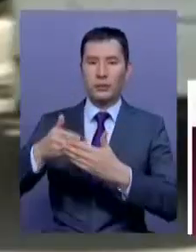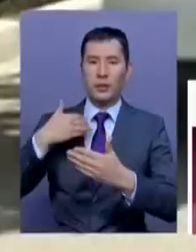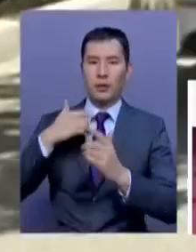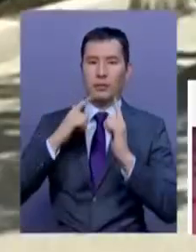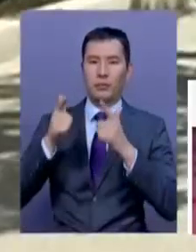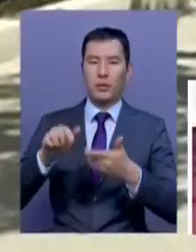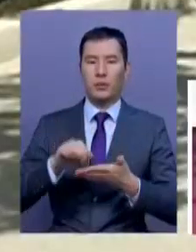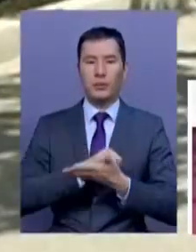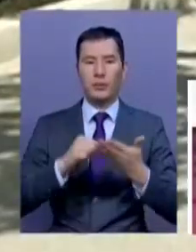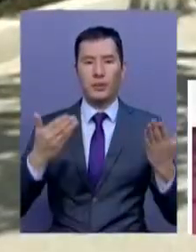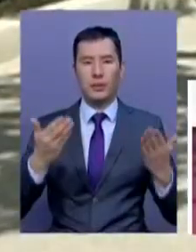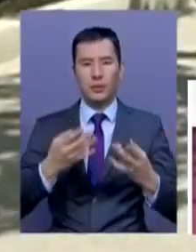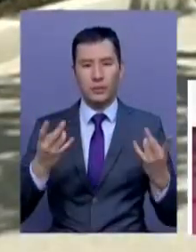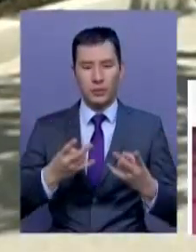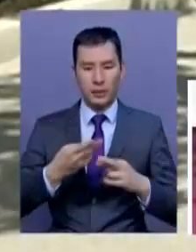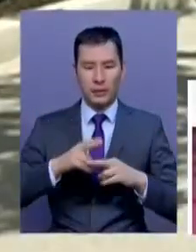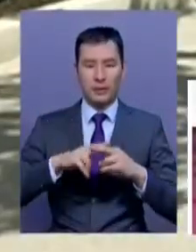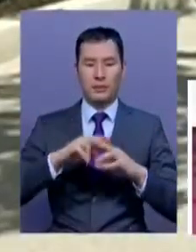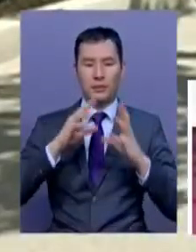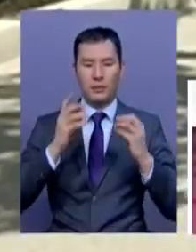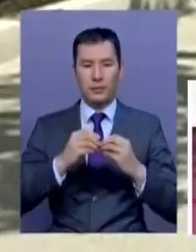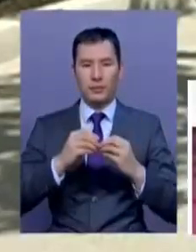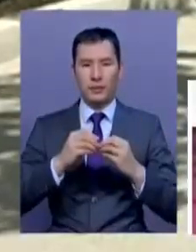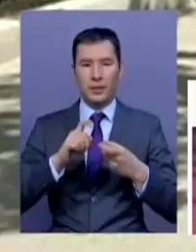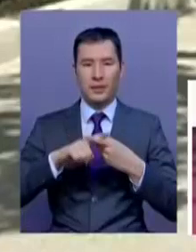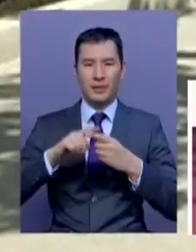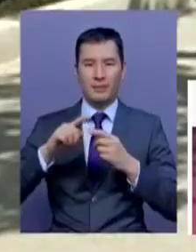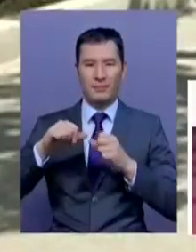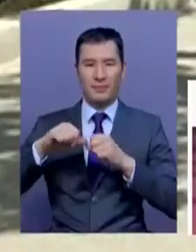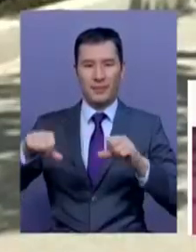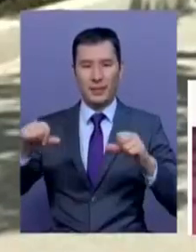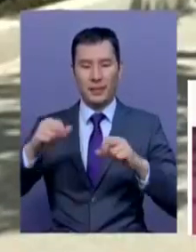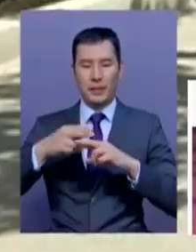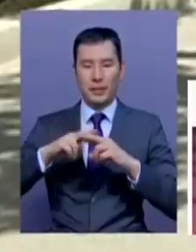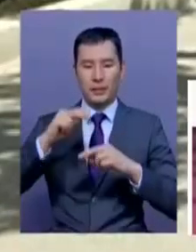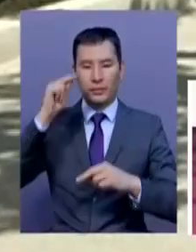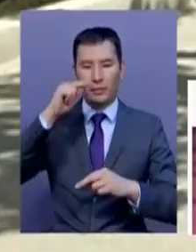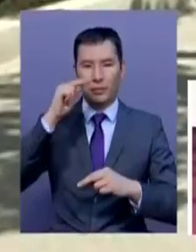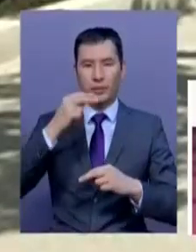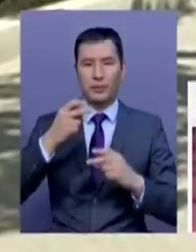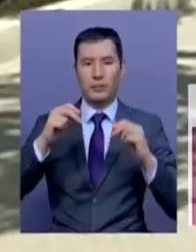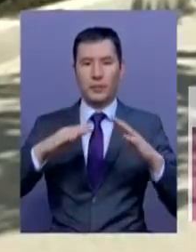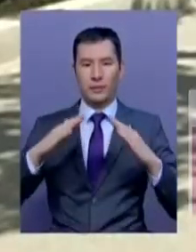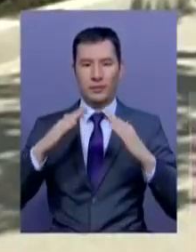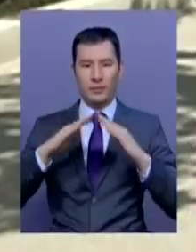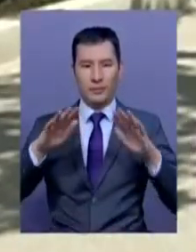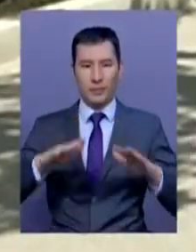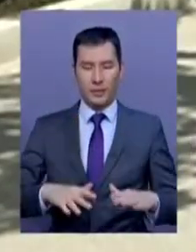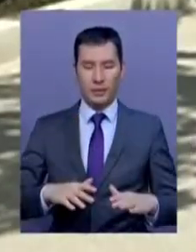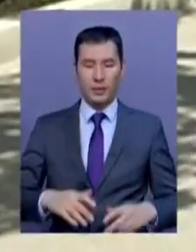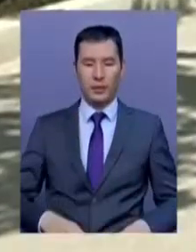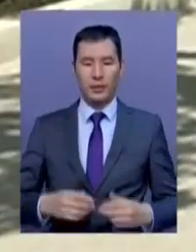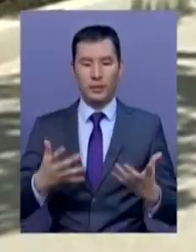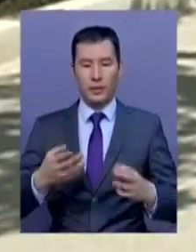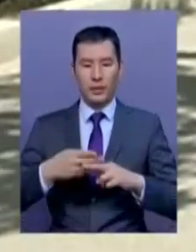бәрін қамтамасыз етіп, мына қазіргі бізде осы пандемияға байланысты оқу процесі бізде дистанционды түрде болып жатыр.